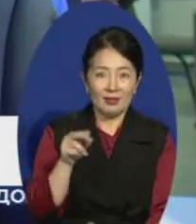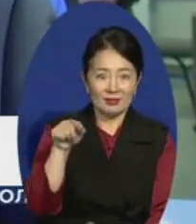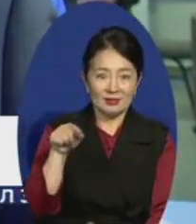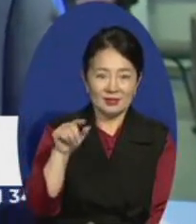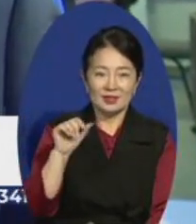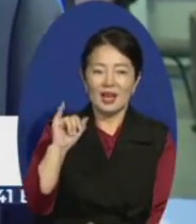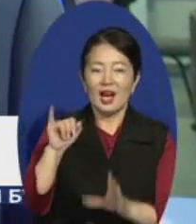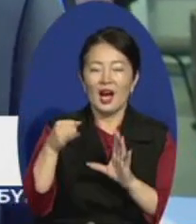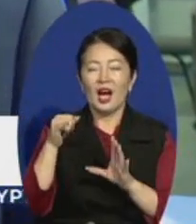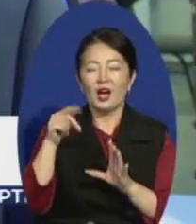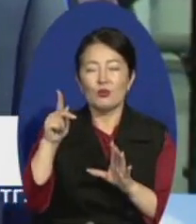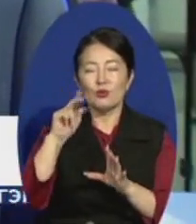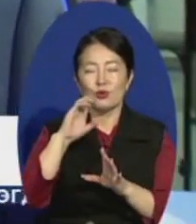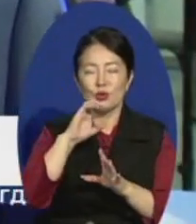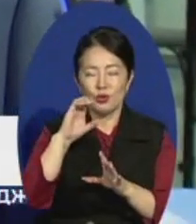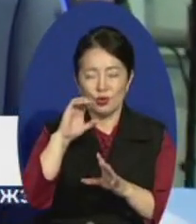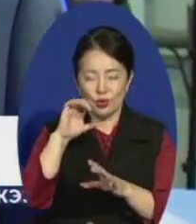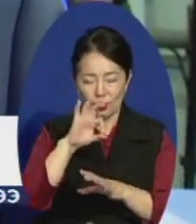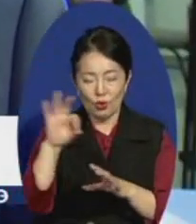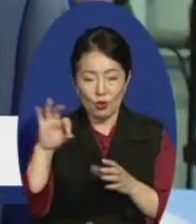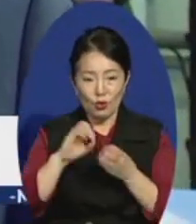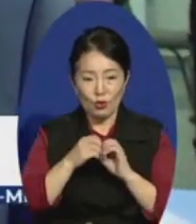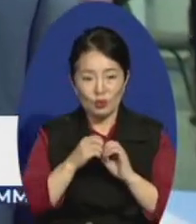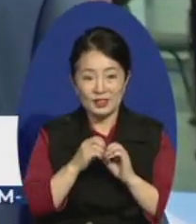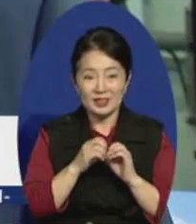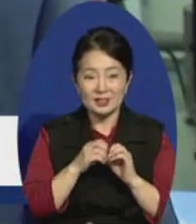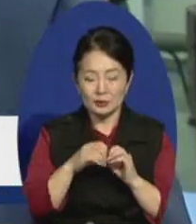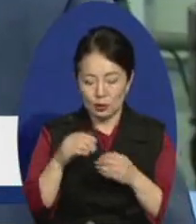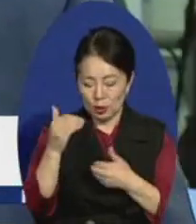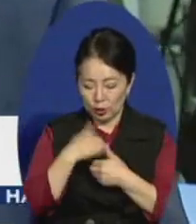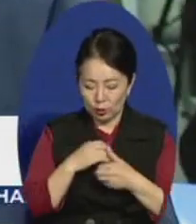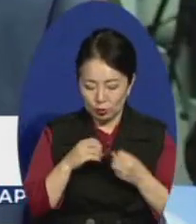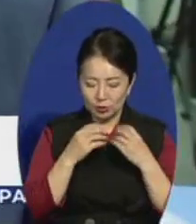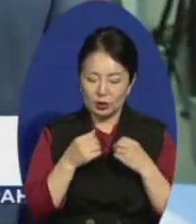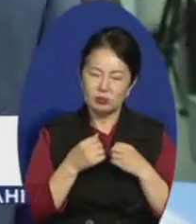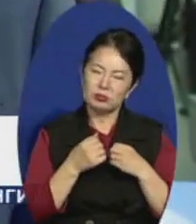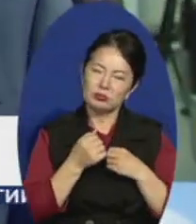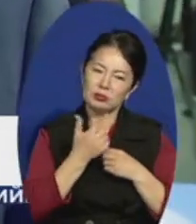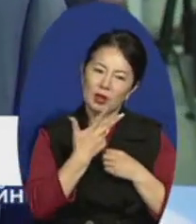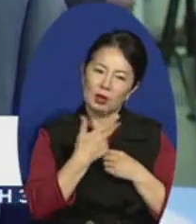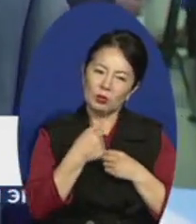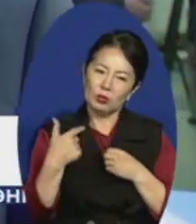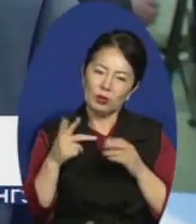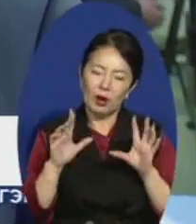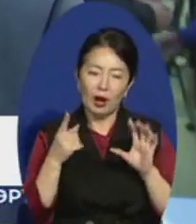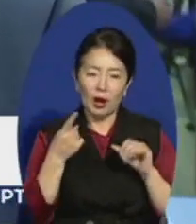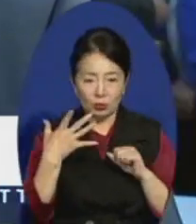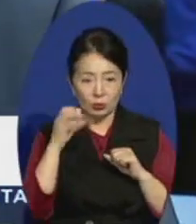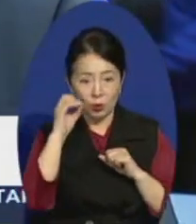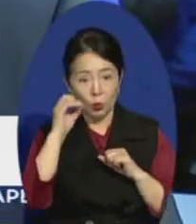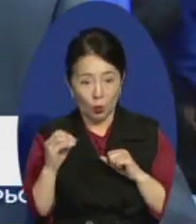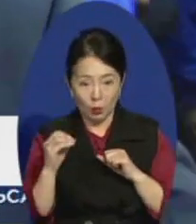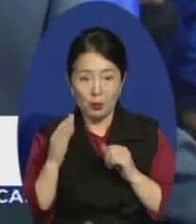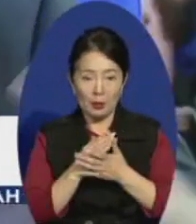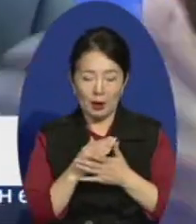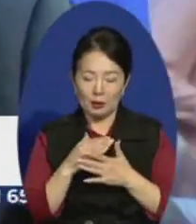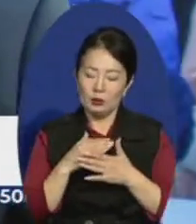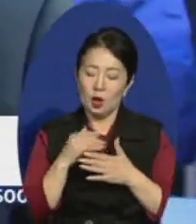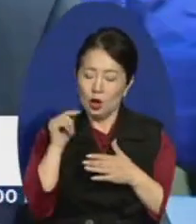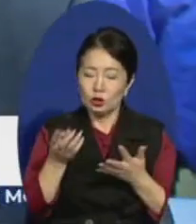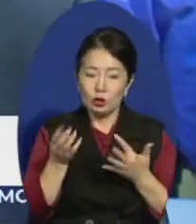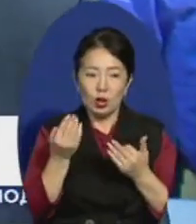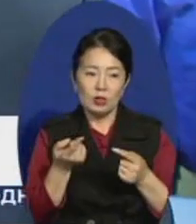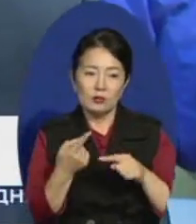одоо өнөөдөр манай зах зээлийн үнэлгээ дотоод нийт бүтээгдэхүүний 13-15 орчим хувь байгаа бол энэ тоо маань өөрөө дахиад